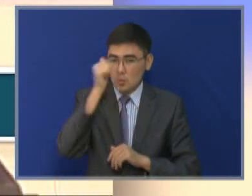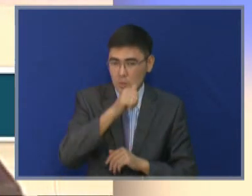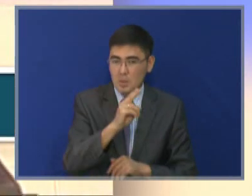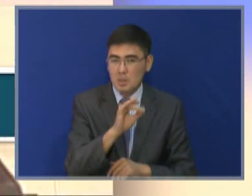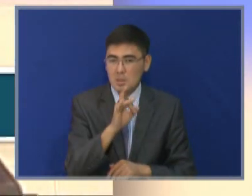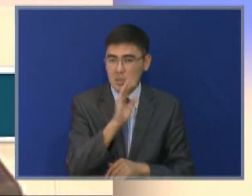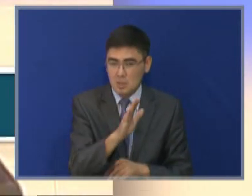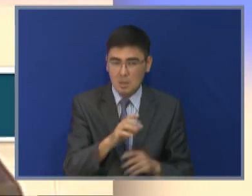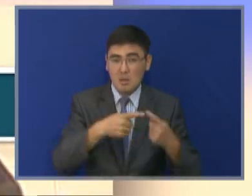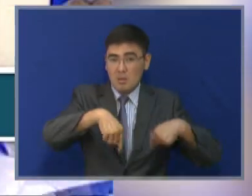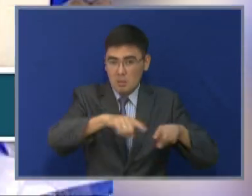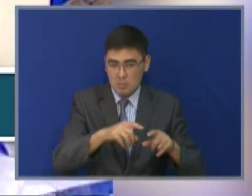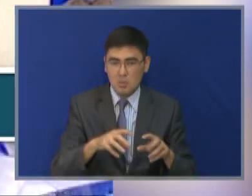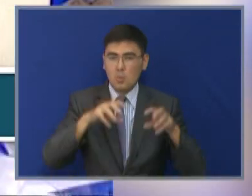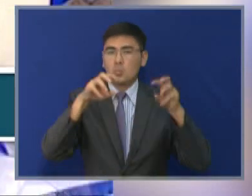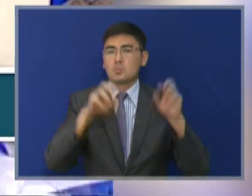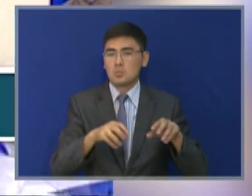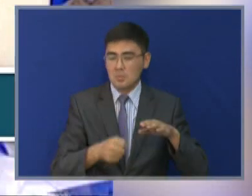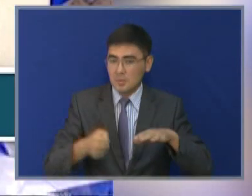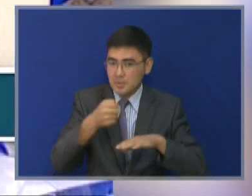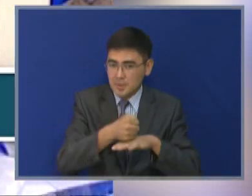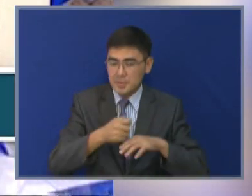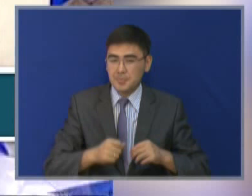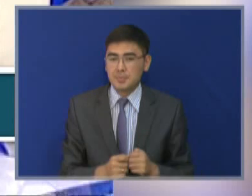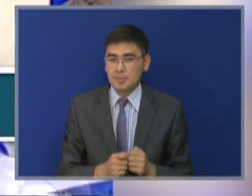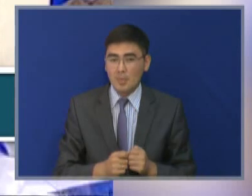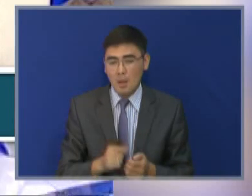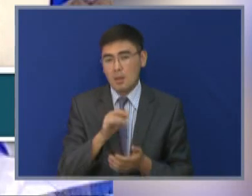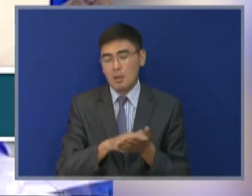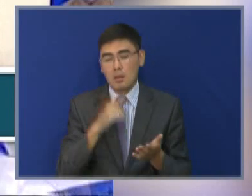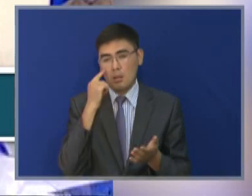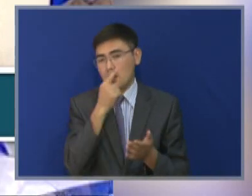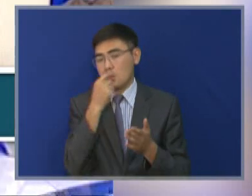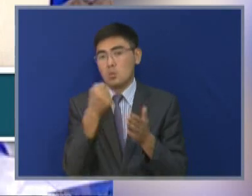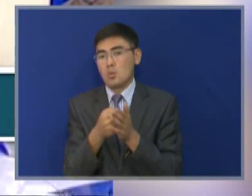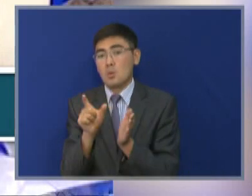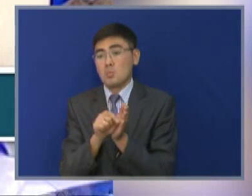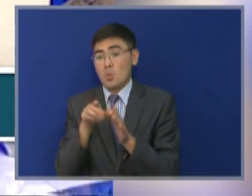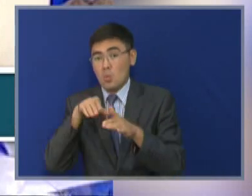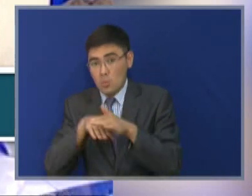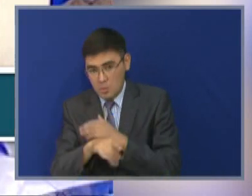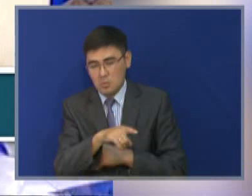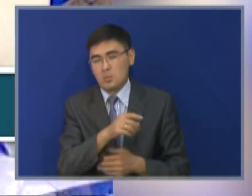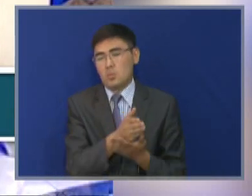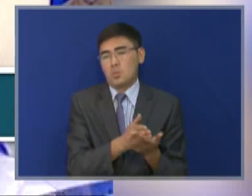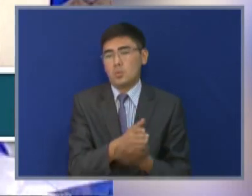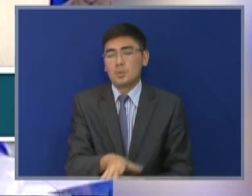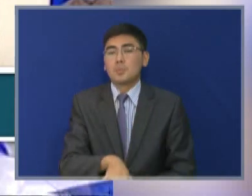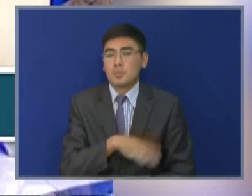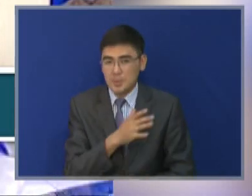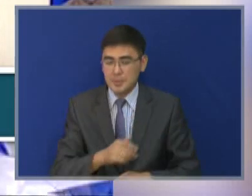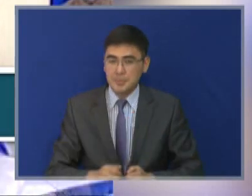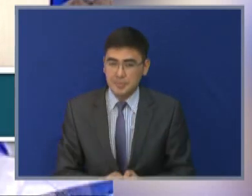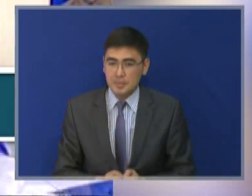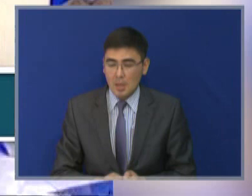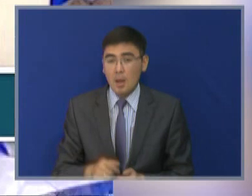атқару комитетінің төрағасы болып сайланады. Аталмыш лауазымда зейнетке шыққанға дейін еңбек етеді. Ол құрметті еңбек демалысына шыққаннан